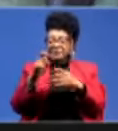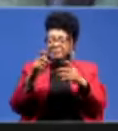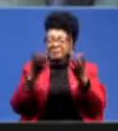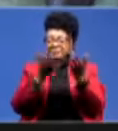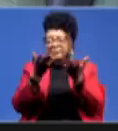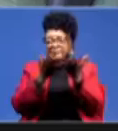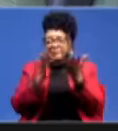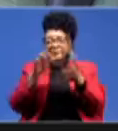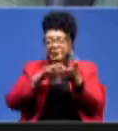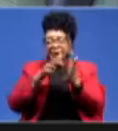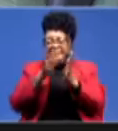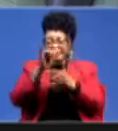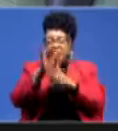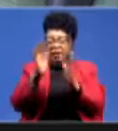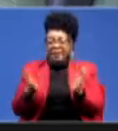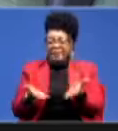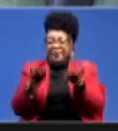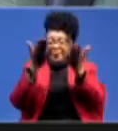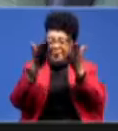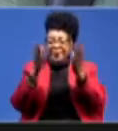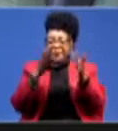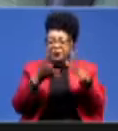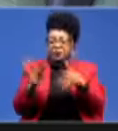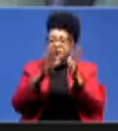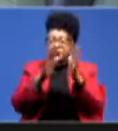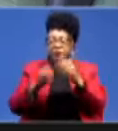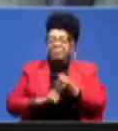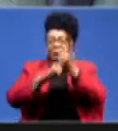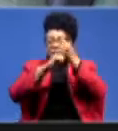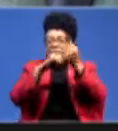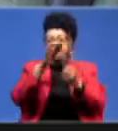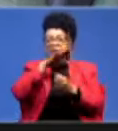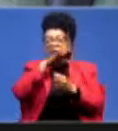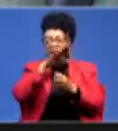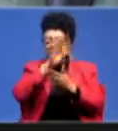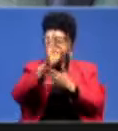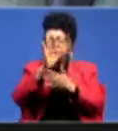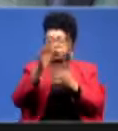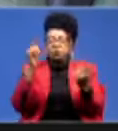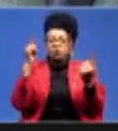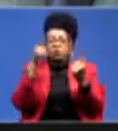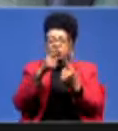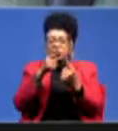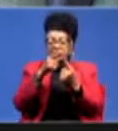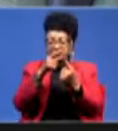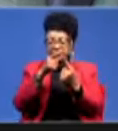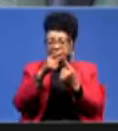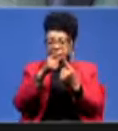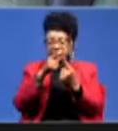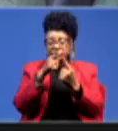huo utaimarisha nafasi ya kumga mkono Raila Odinga katika azma yake ya EU.